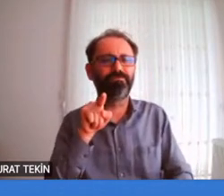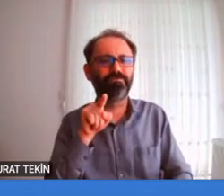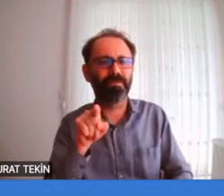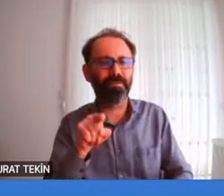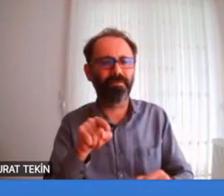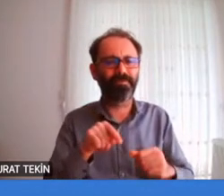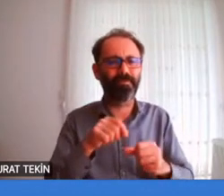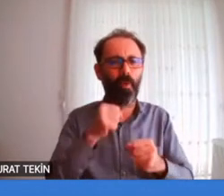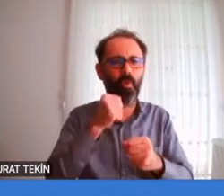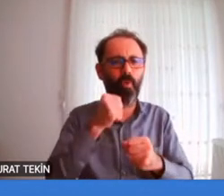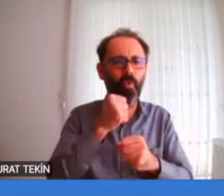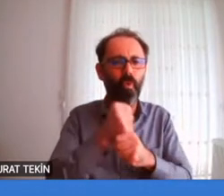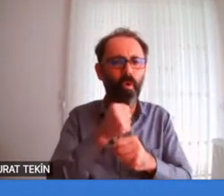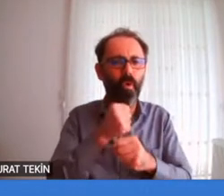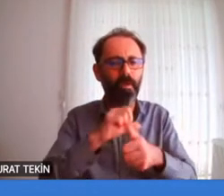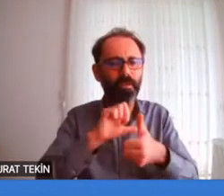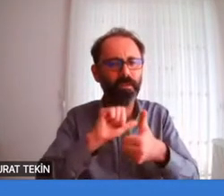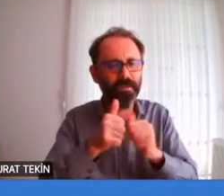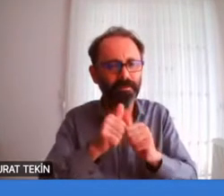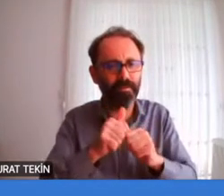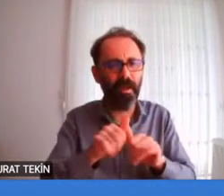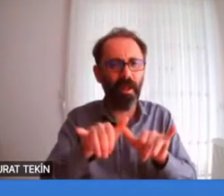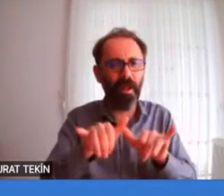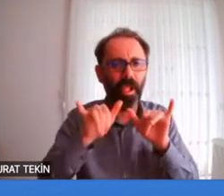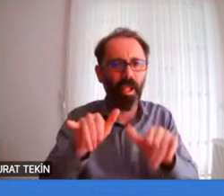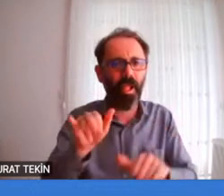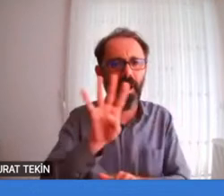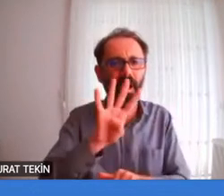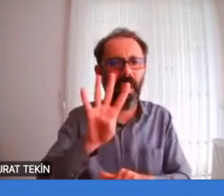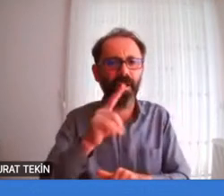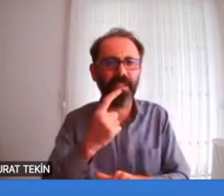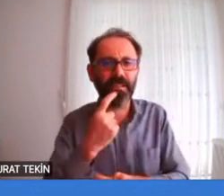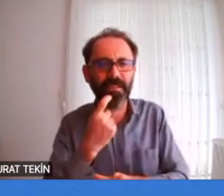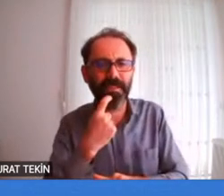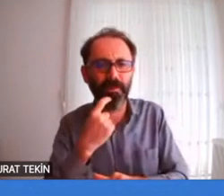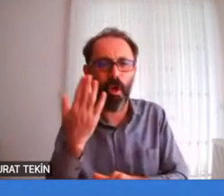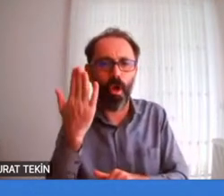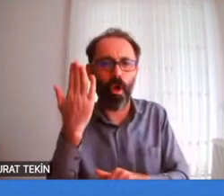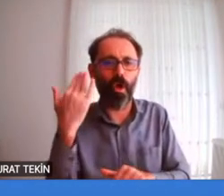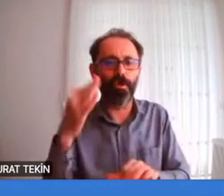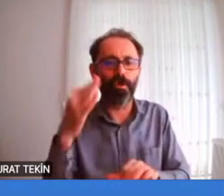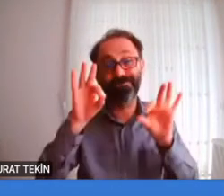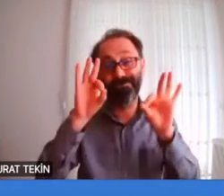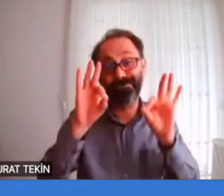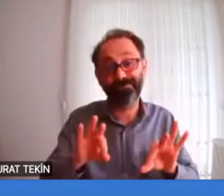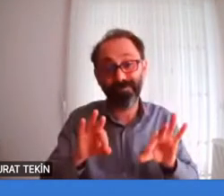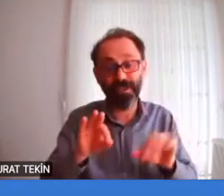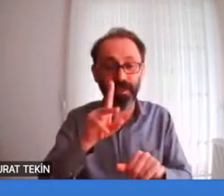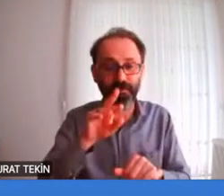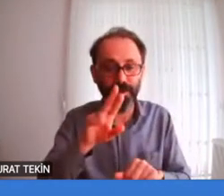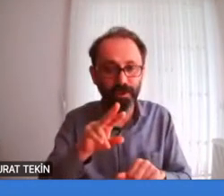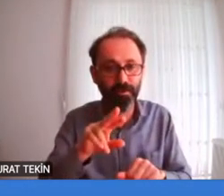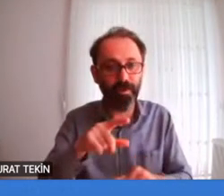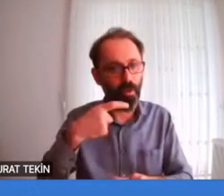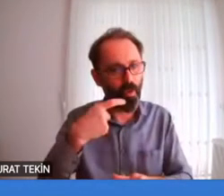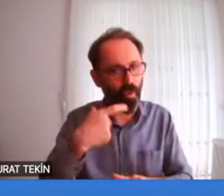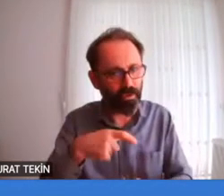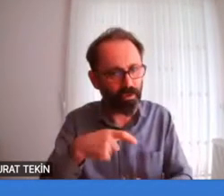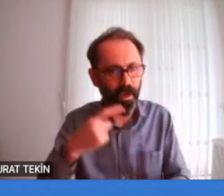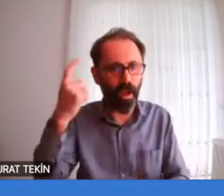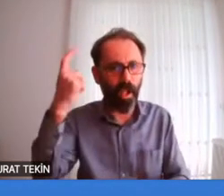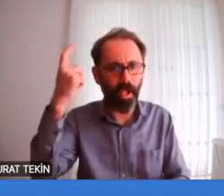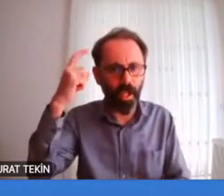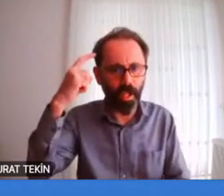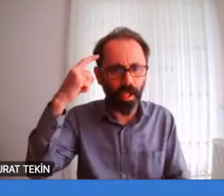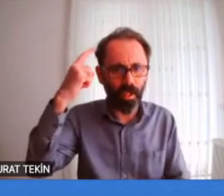gibiymiş. Sanki 17-20 yaşında değil de spor olgunluk çağında varmış gibi. Çıktılar, biz bile yani